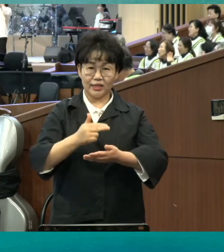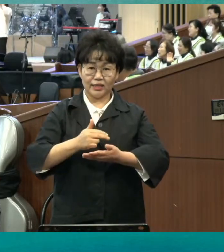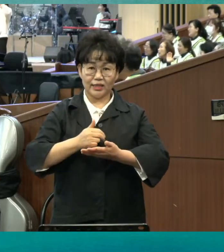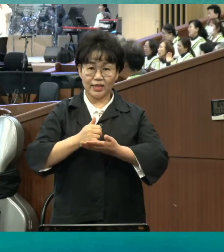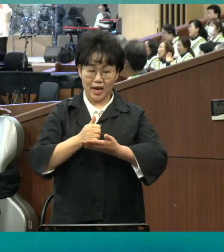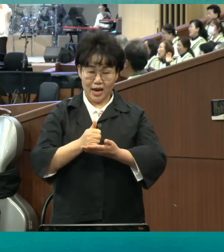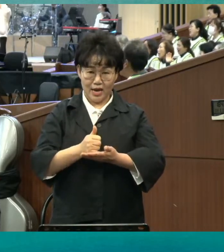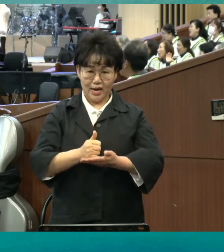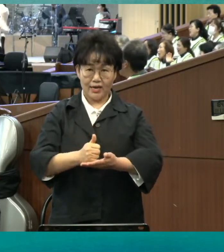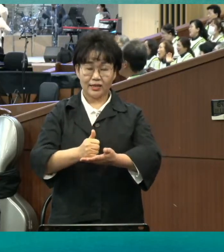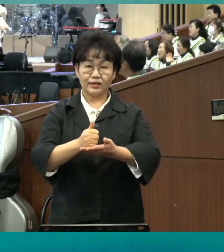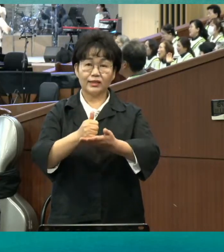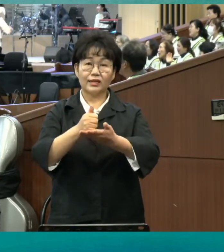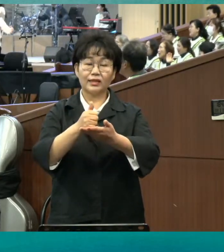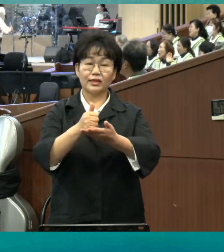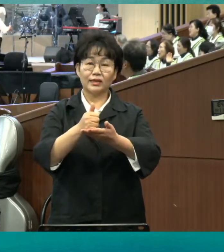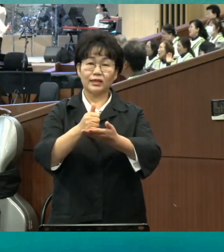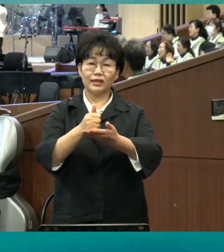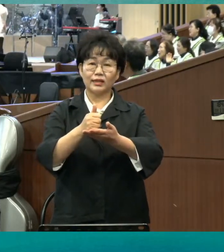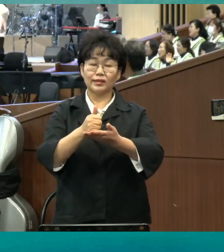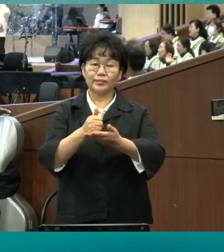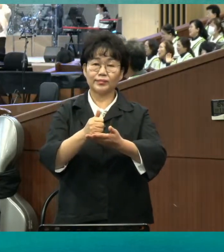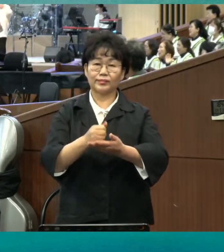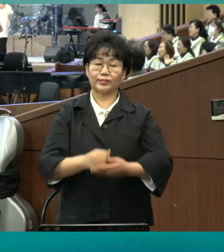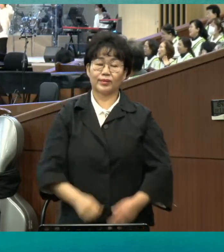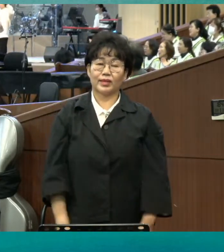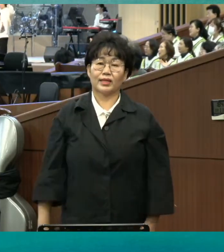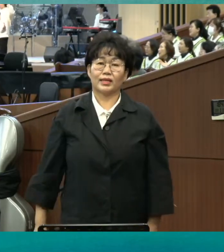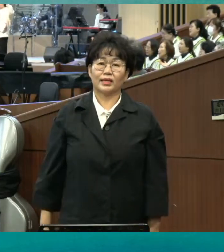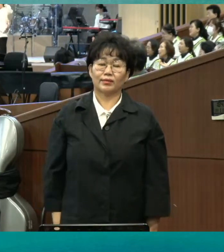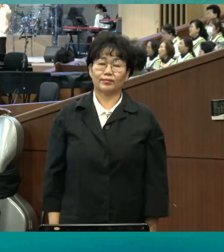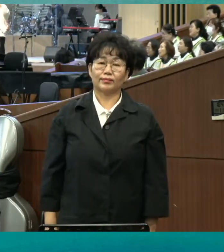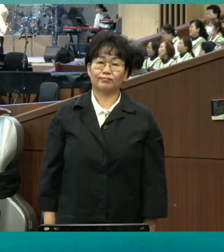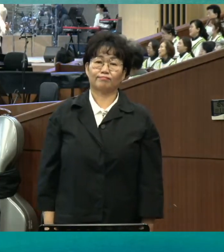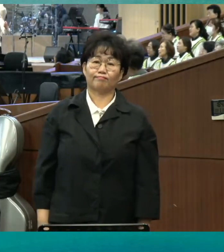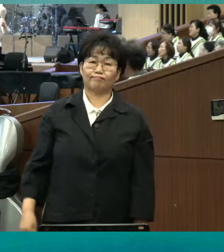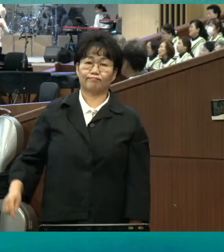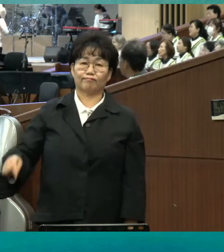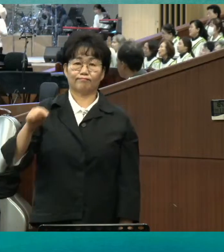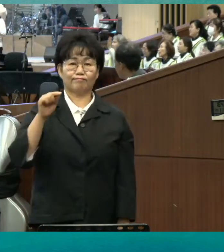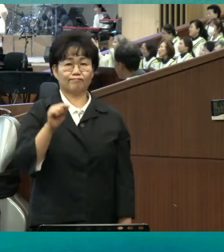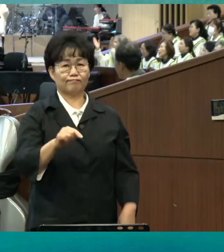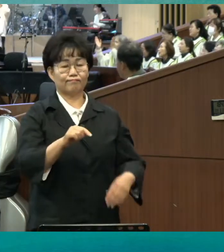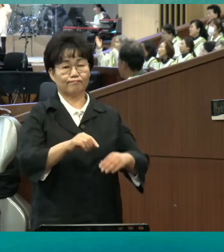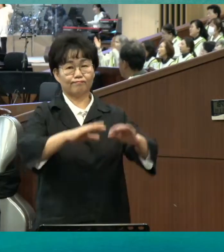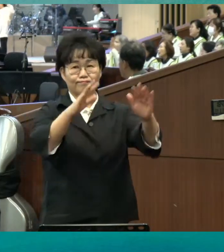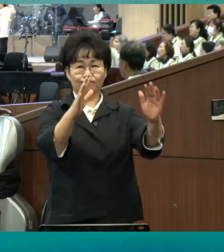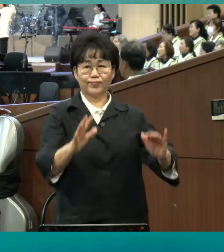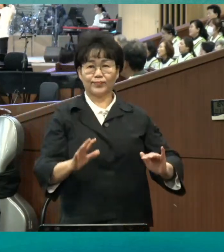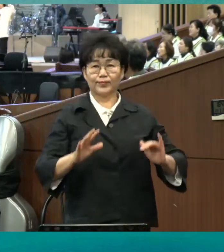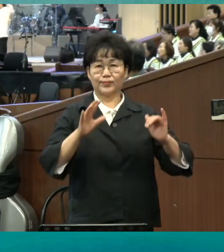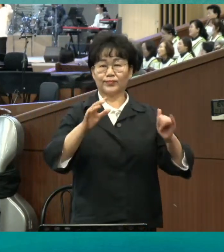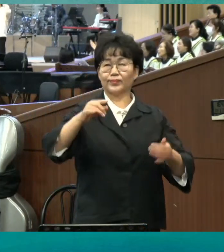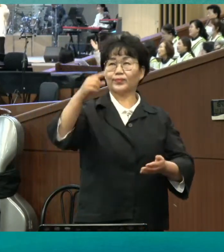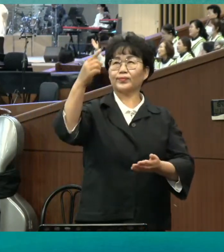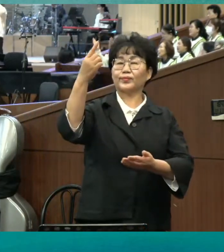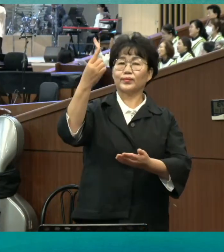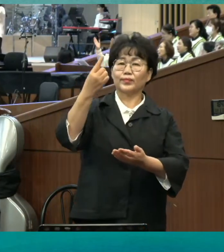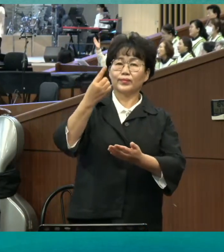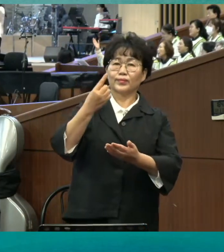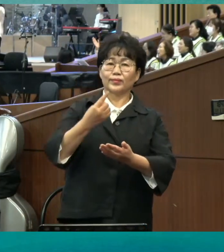주배시냐. 이 땅 위에 오신 하나님의 본체, 이 땅 위에 오신